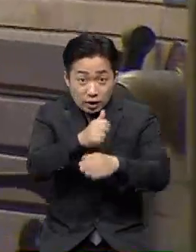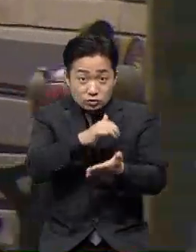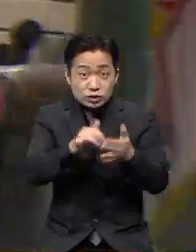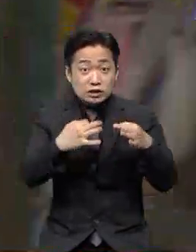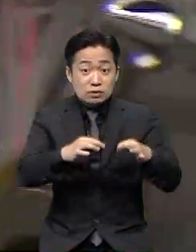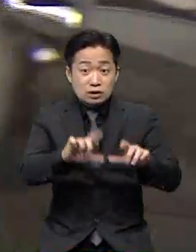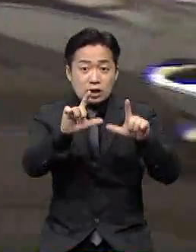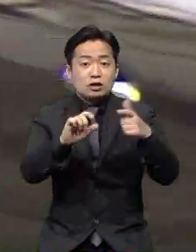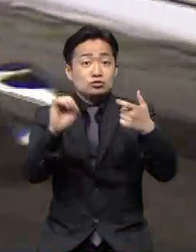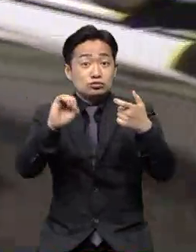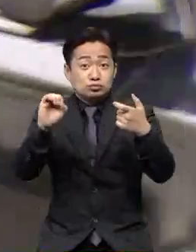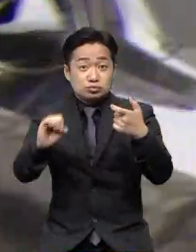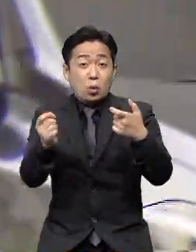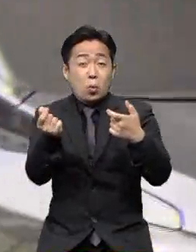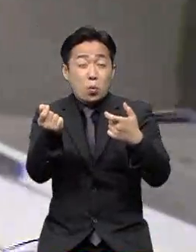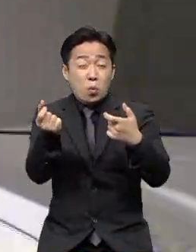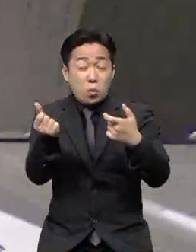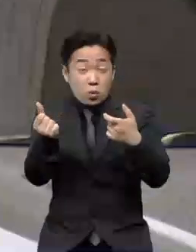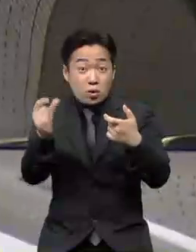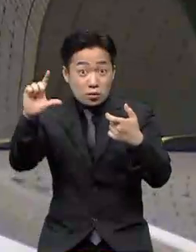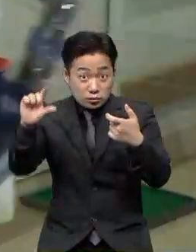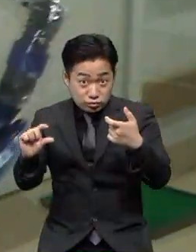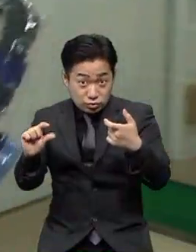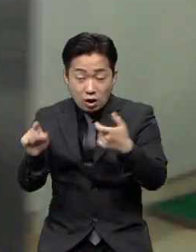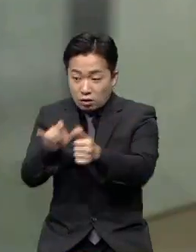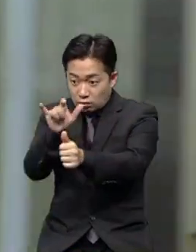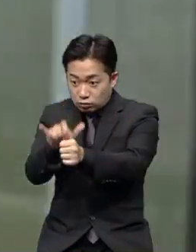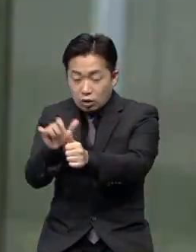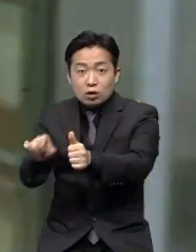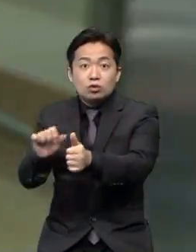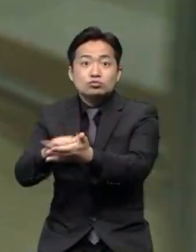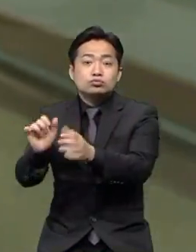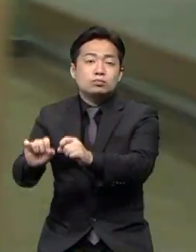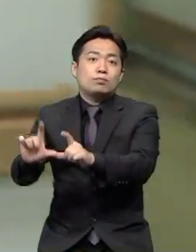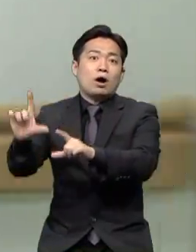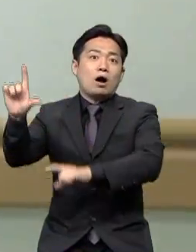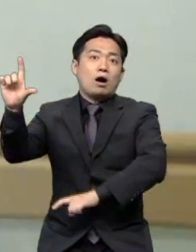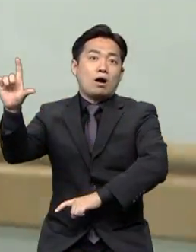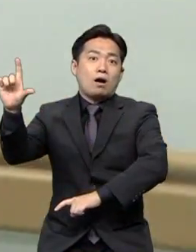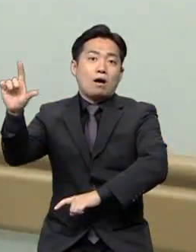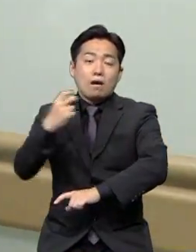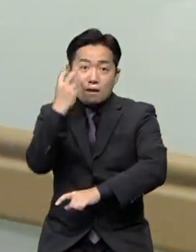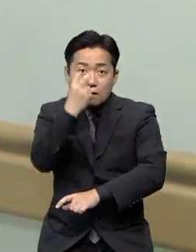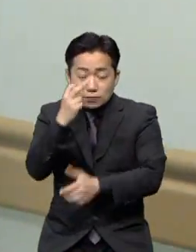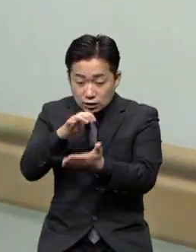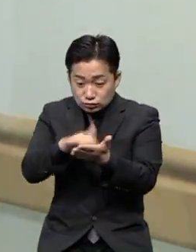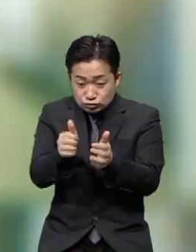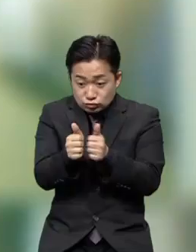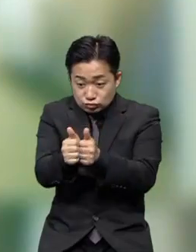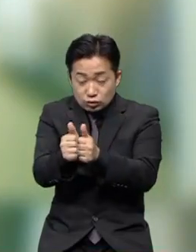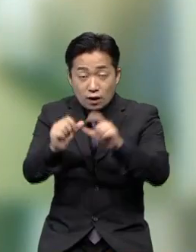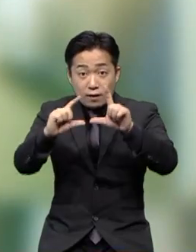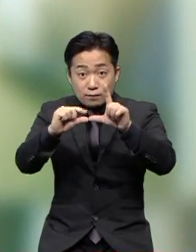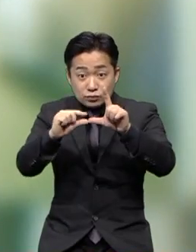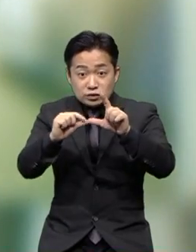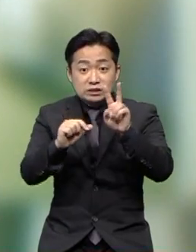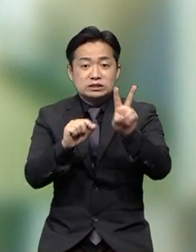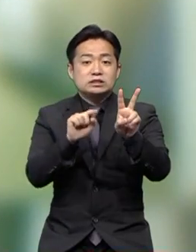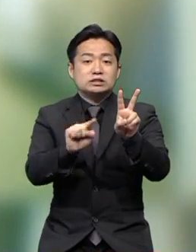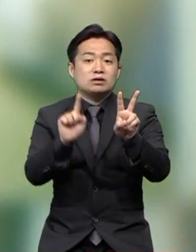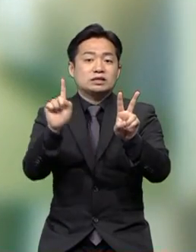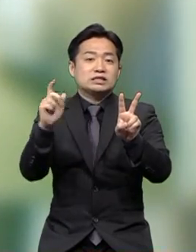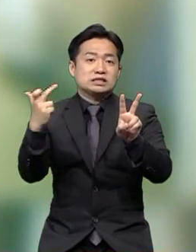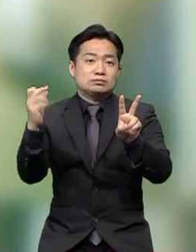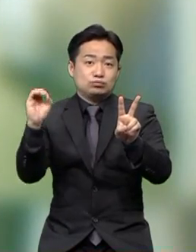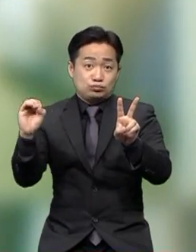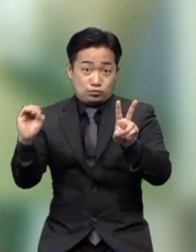금요일에 60% 수준에 불과했지만 확진자 수는 더 늘었습니다. 검사 건수 대비 확진율이